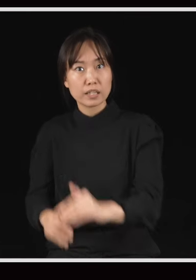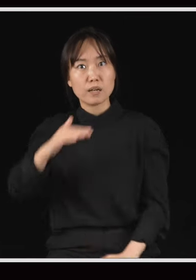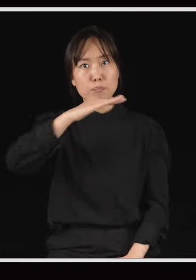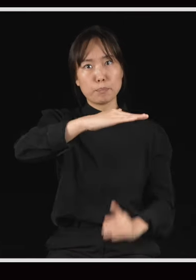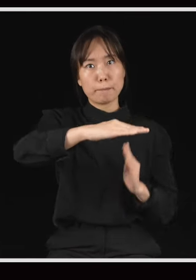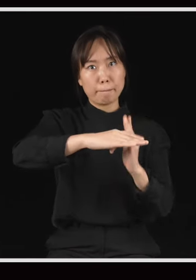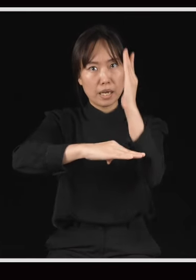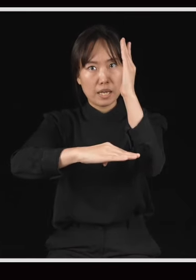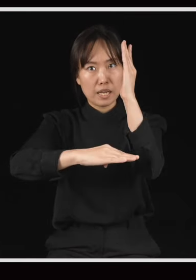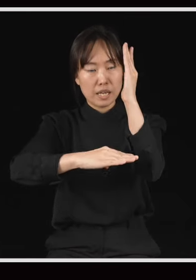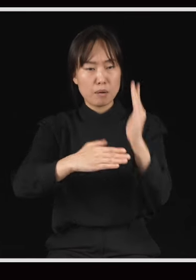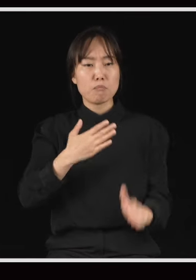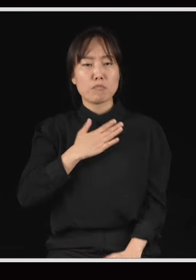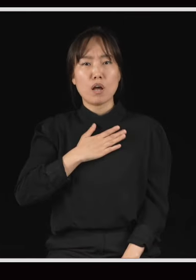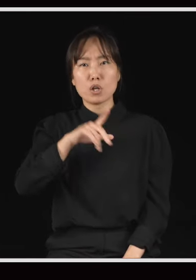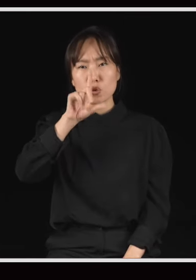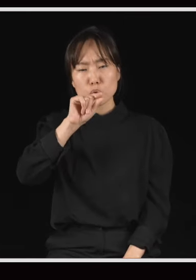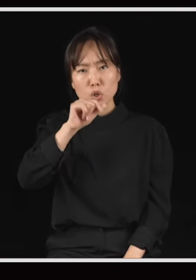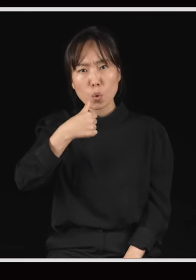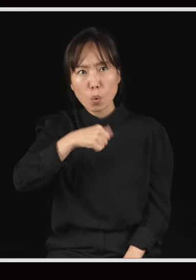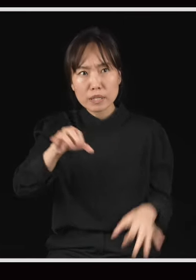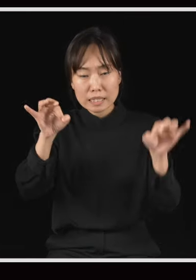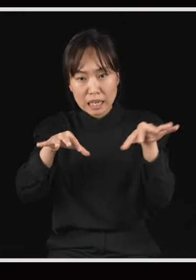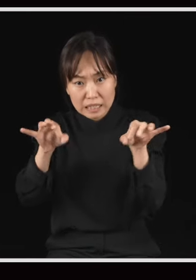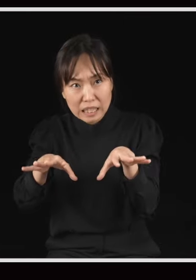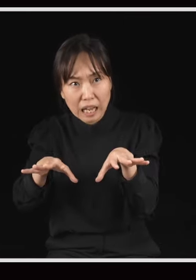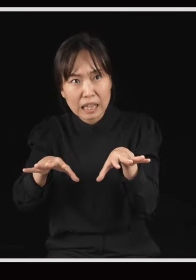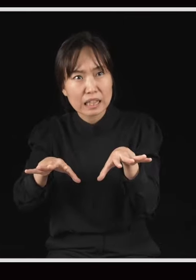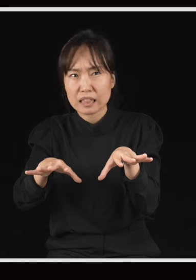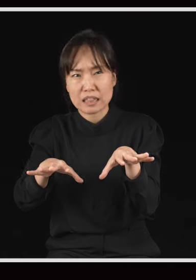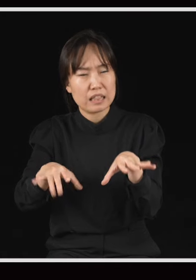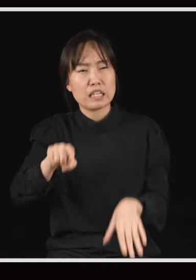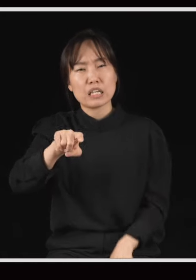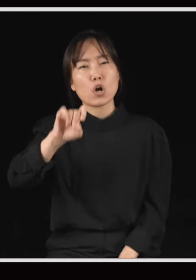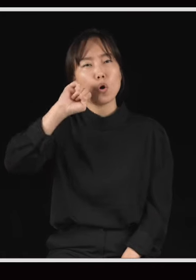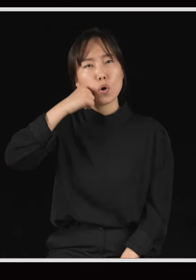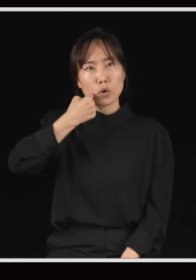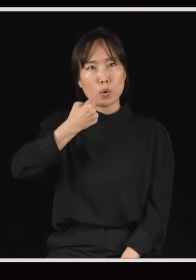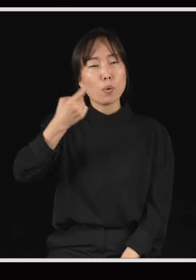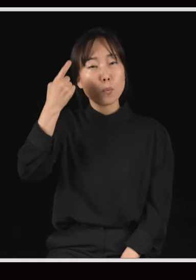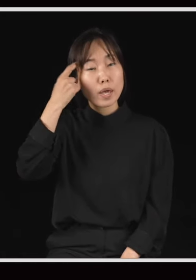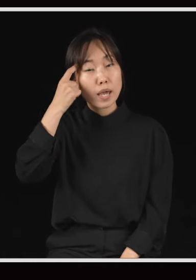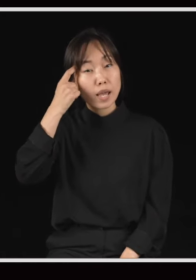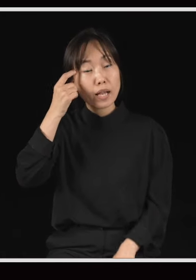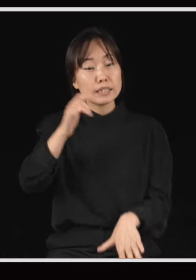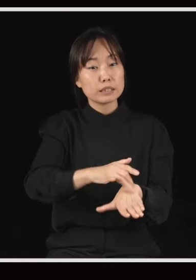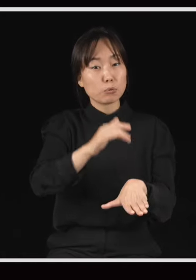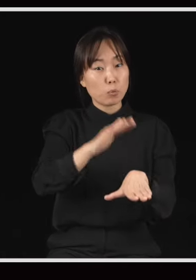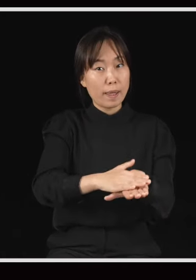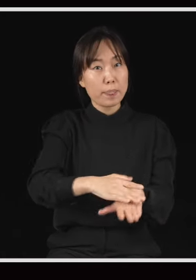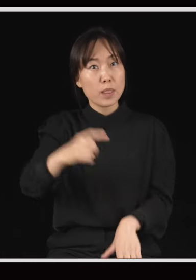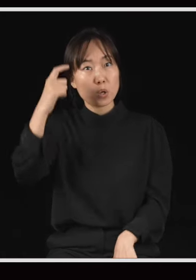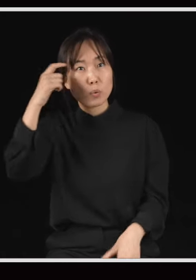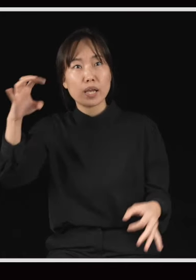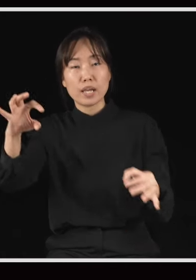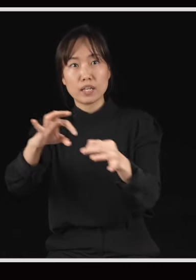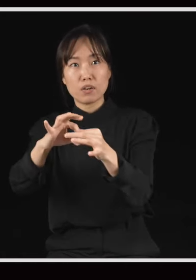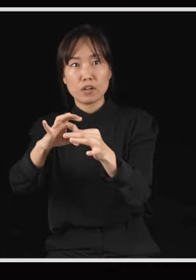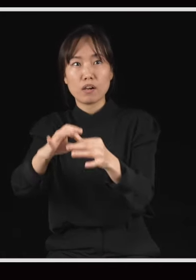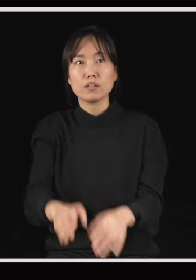있으면 트위터를 내가 5분만 봐야지, 그래도 계속 나의 습관 회로는 돌아가요. 습관 회로가 실제로 뇌에